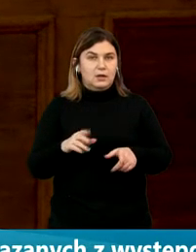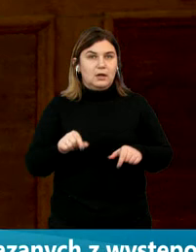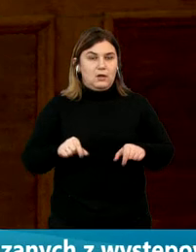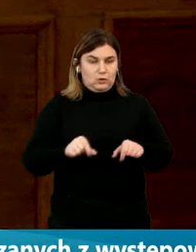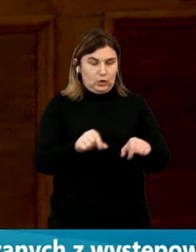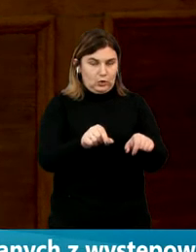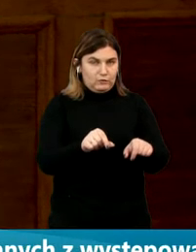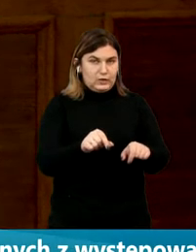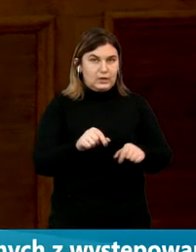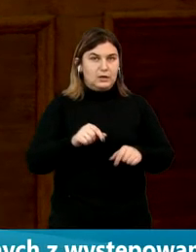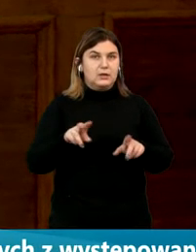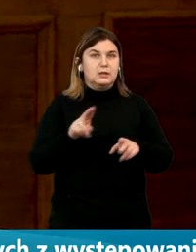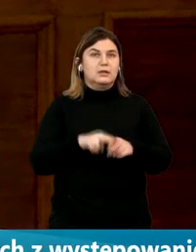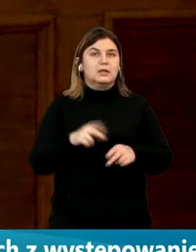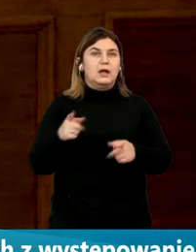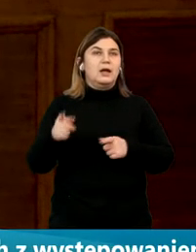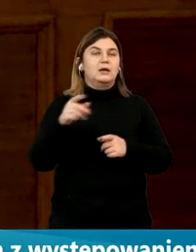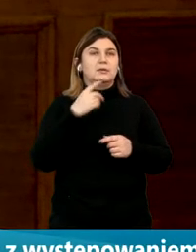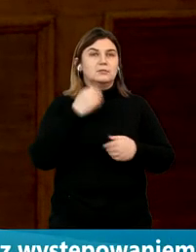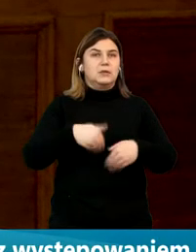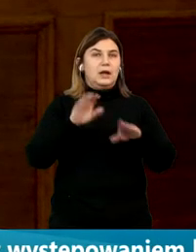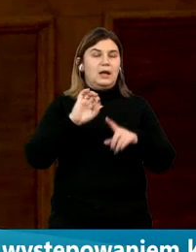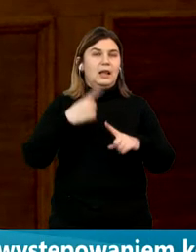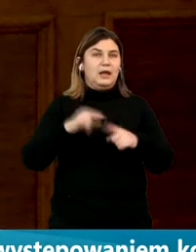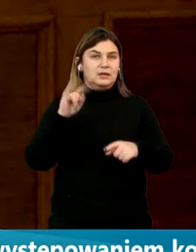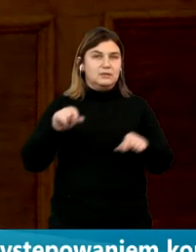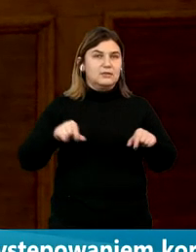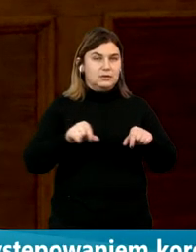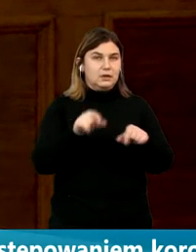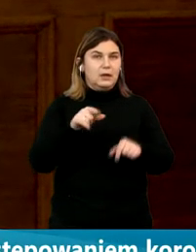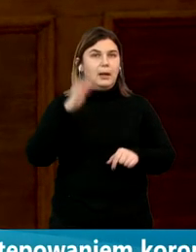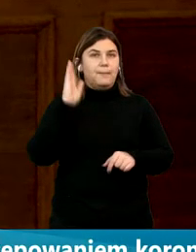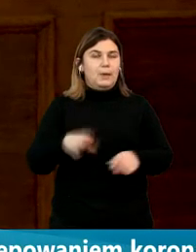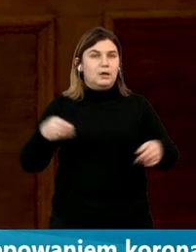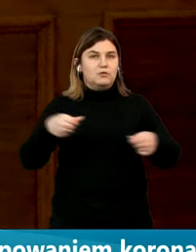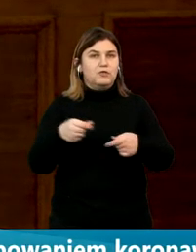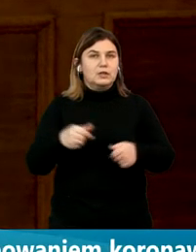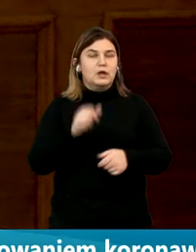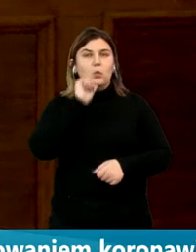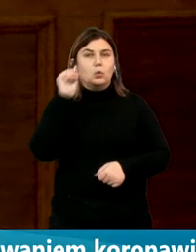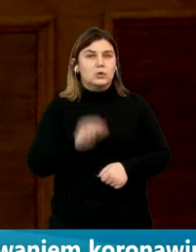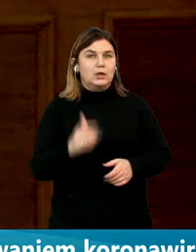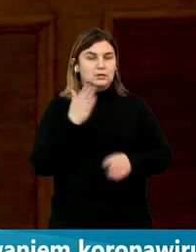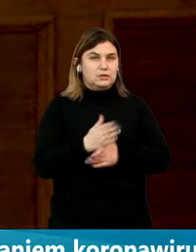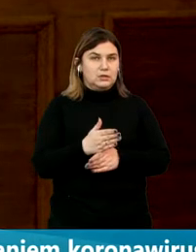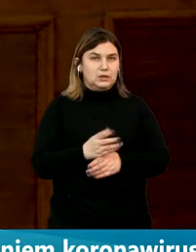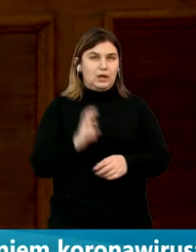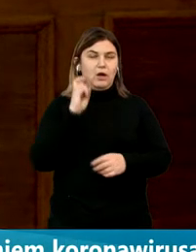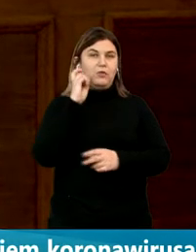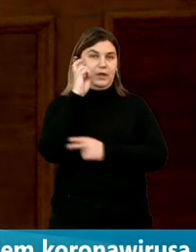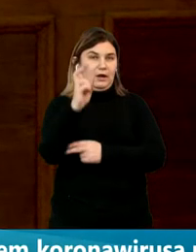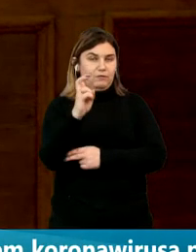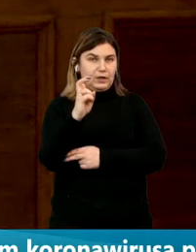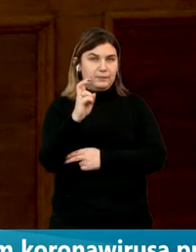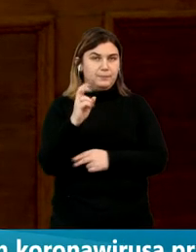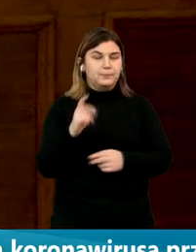torowisku, a więc na wysokości choćby Galerii Galaksy, tam będziemy mogli sfinansować ze środków unijnych wyłącznie linię